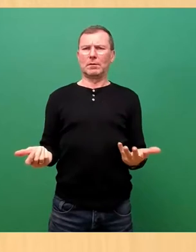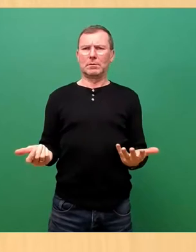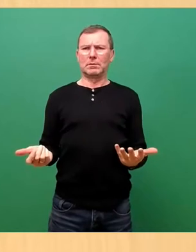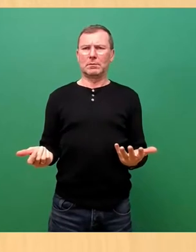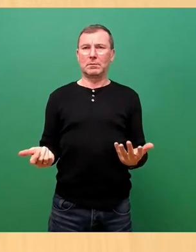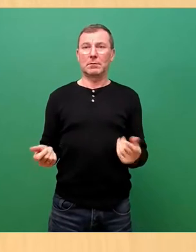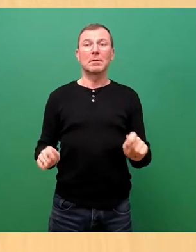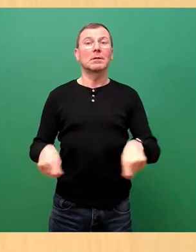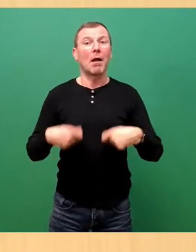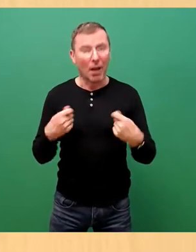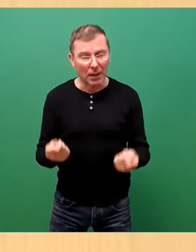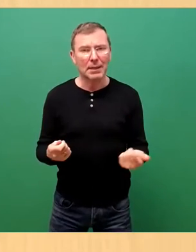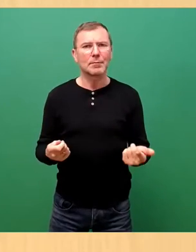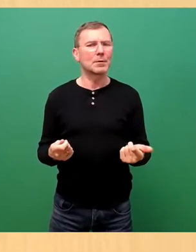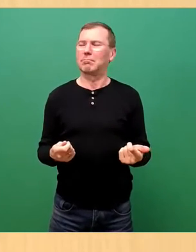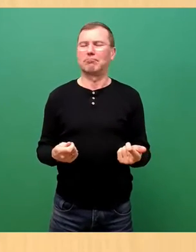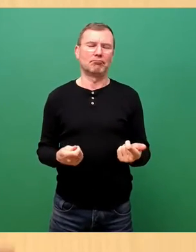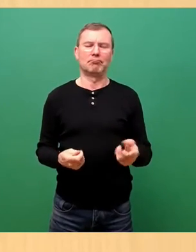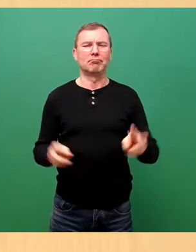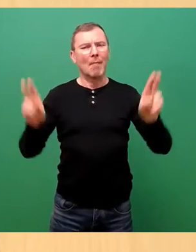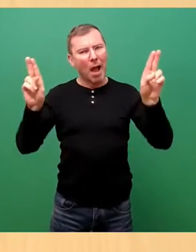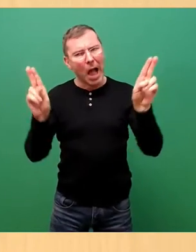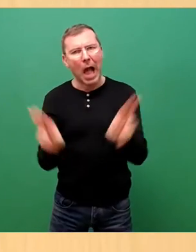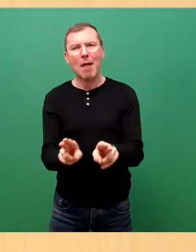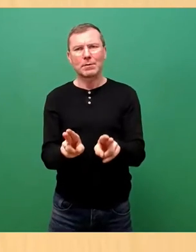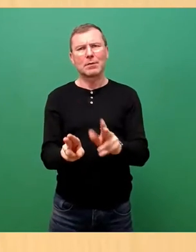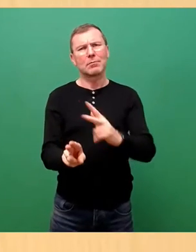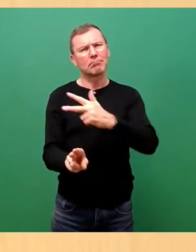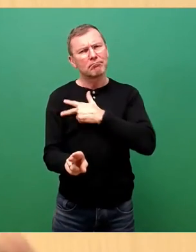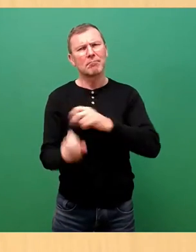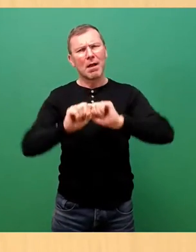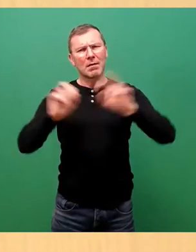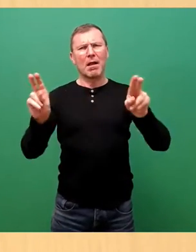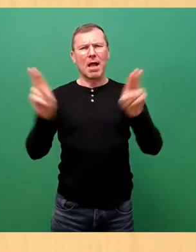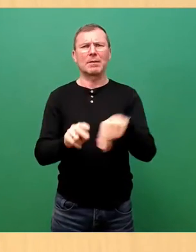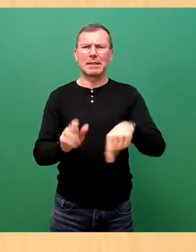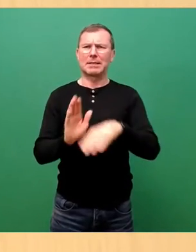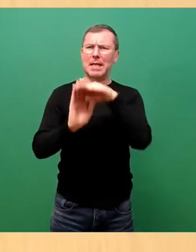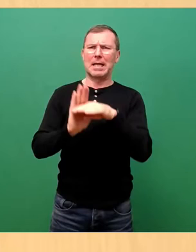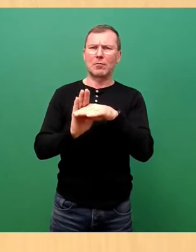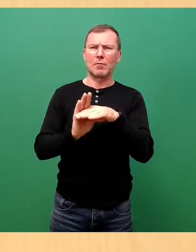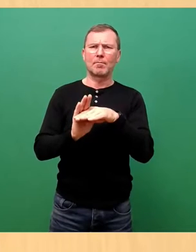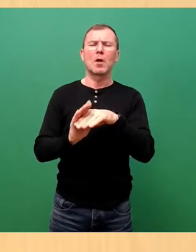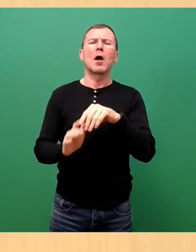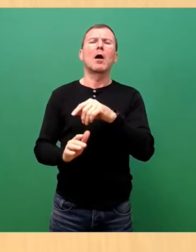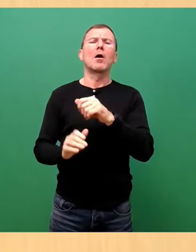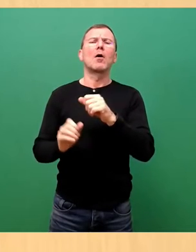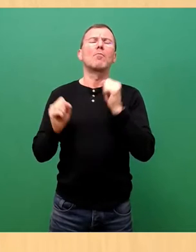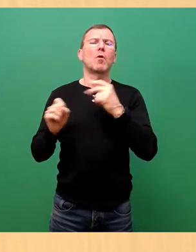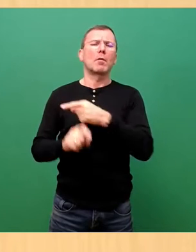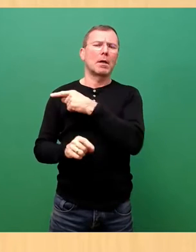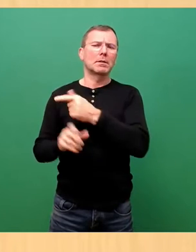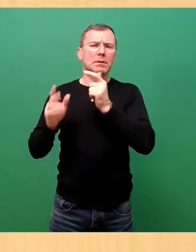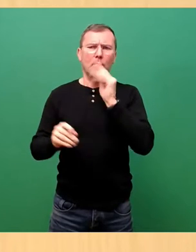ist aber eine deutliche Absenkung der jetzt gültigen Regelung. Beim Oberbürgermeister sind es 700 Wohnungen, bei